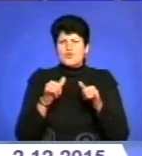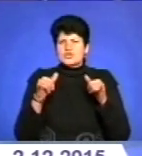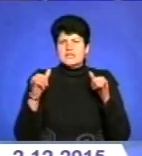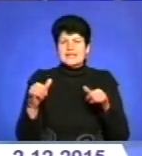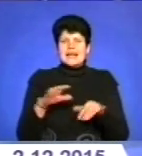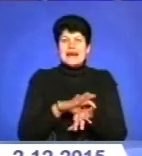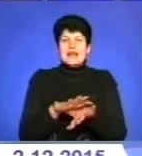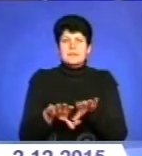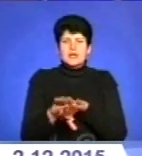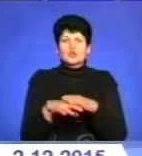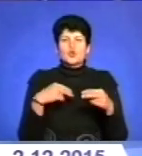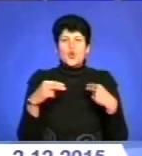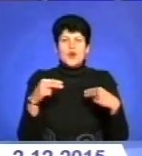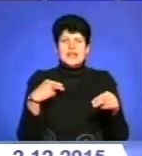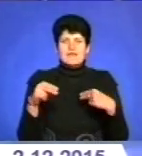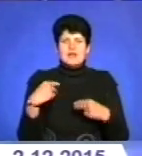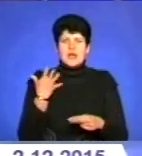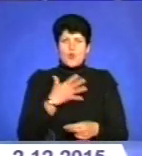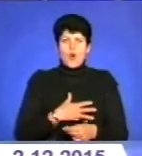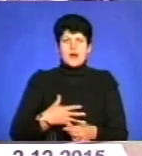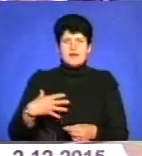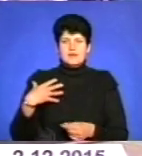рабства – торгівлі органами. Деталі в сюжеті.